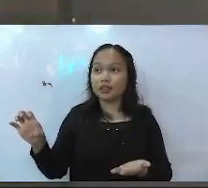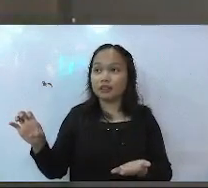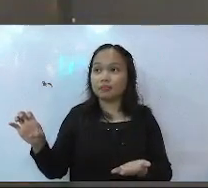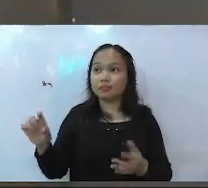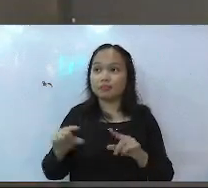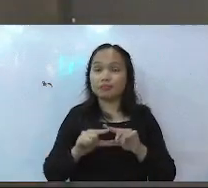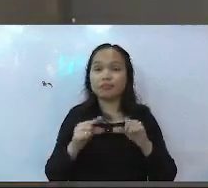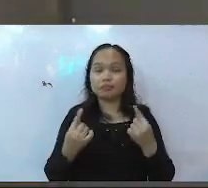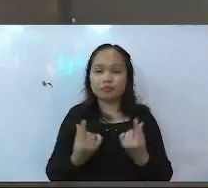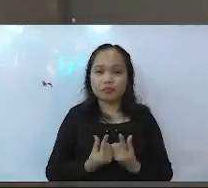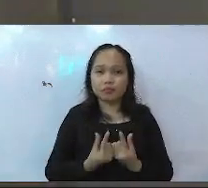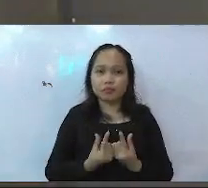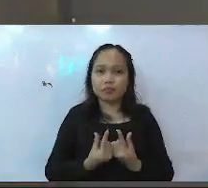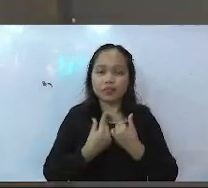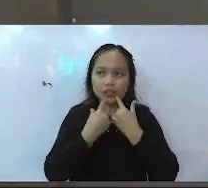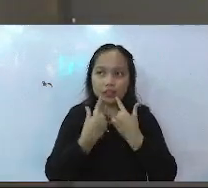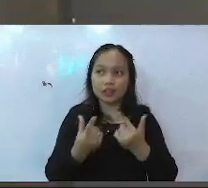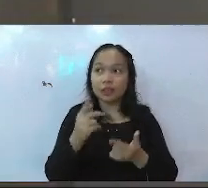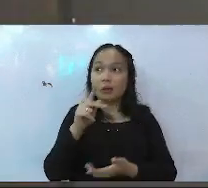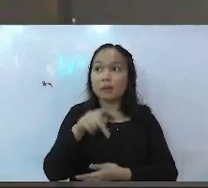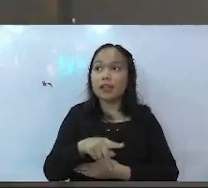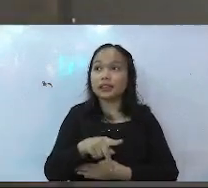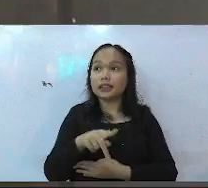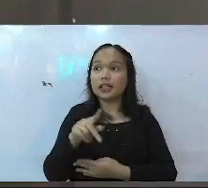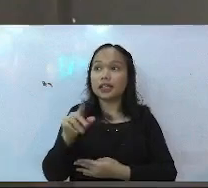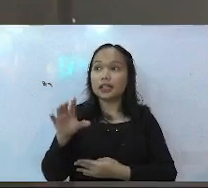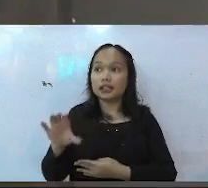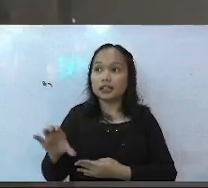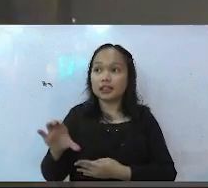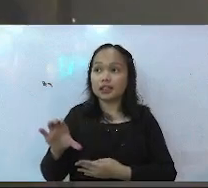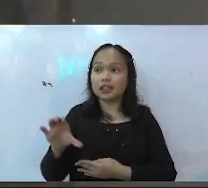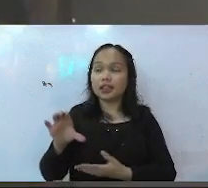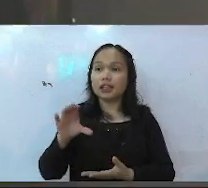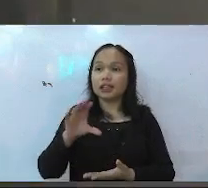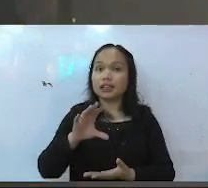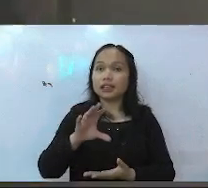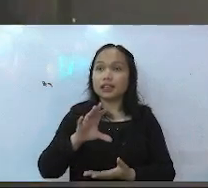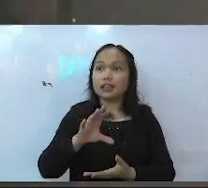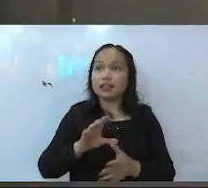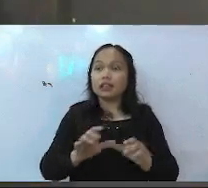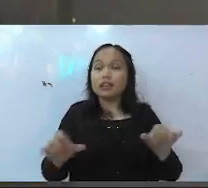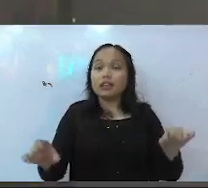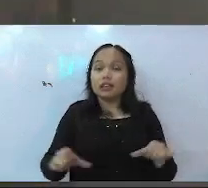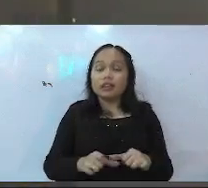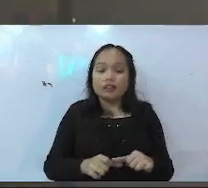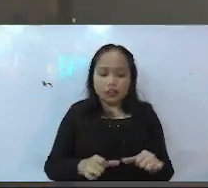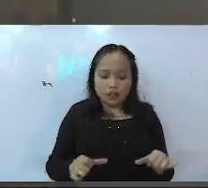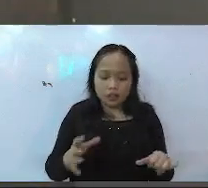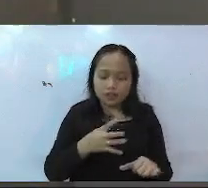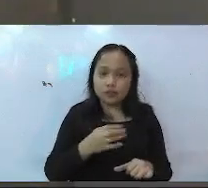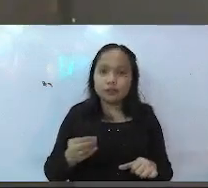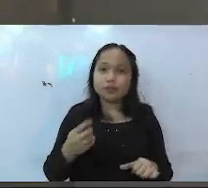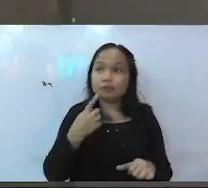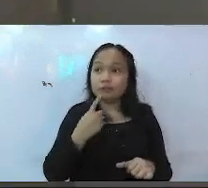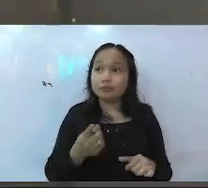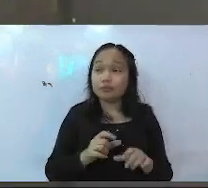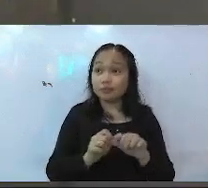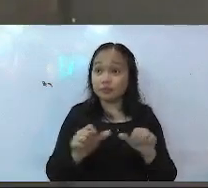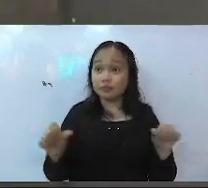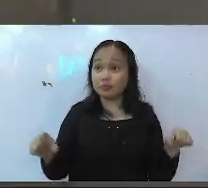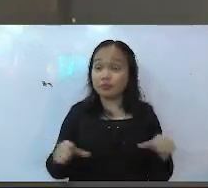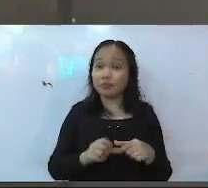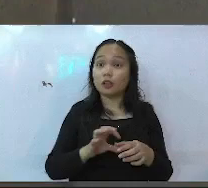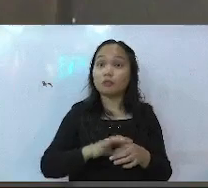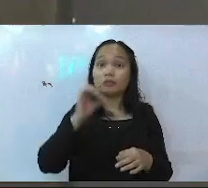people at Ganon din sa Pasay Pasay station diyan sa station ni ma'am Lea Ramirez at Ganon din sa station ni Sir